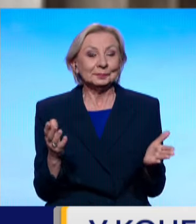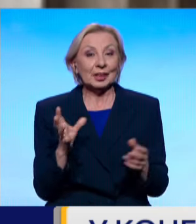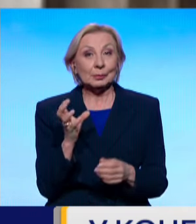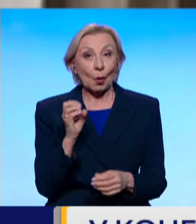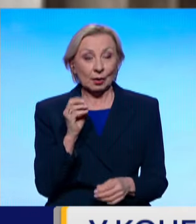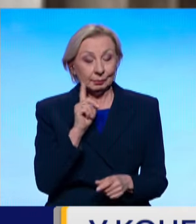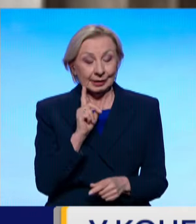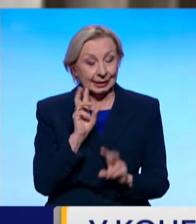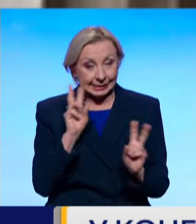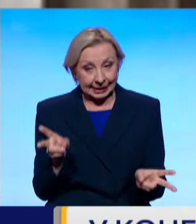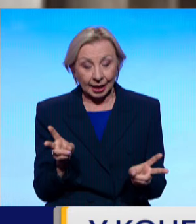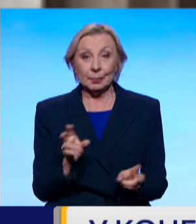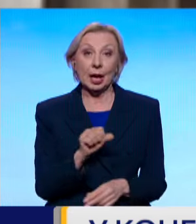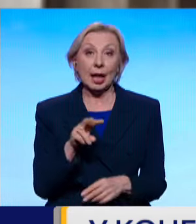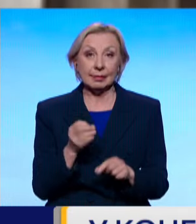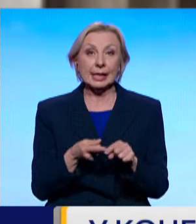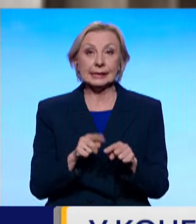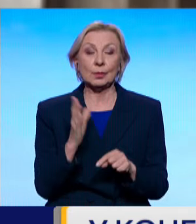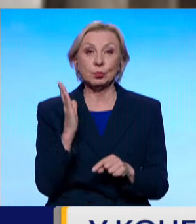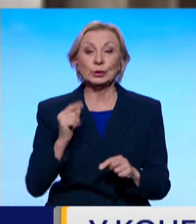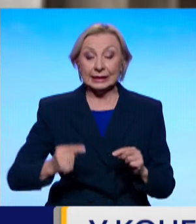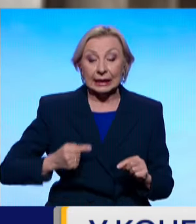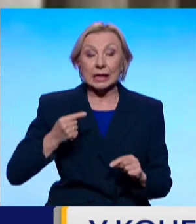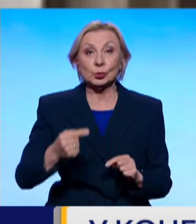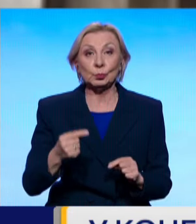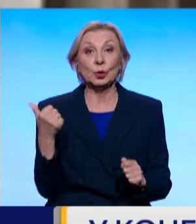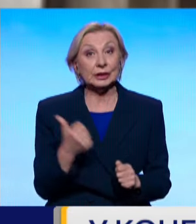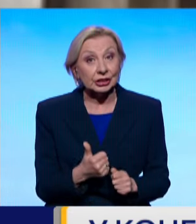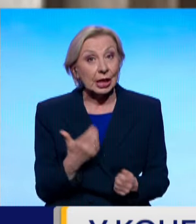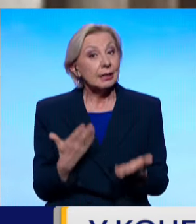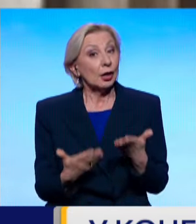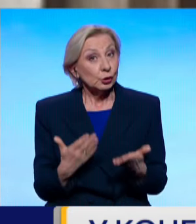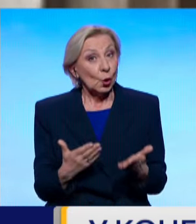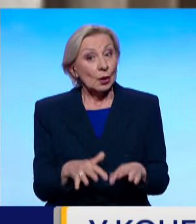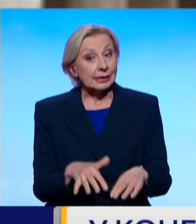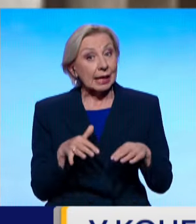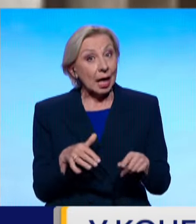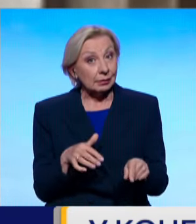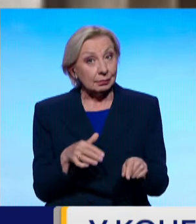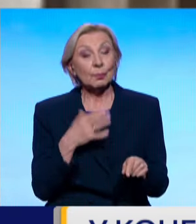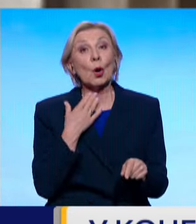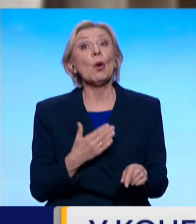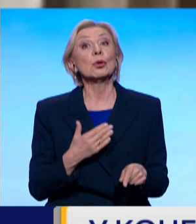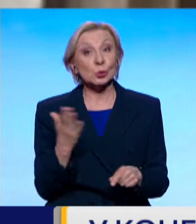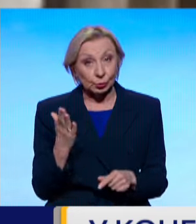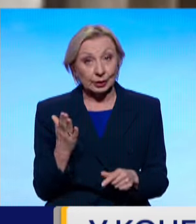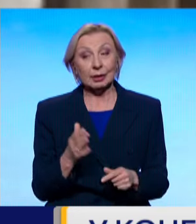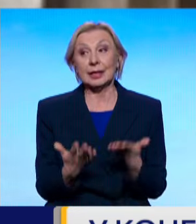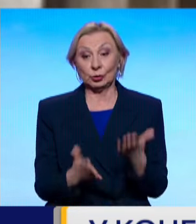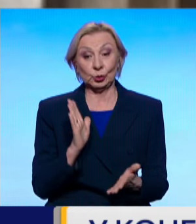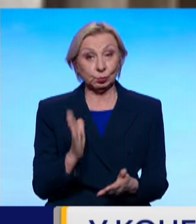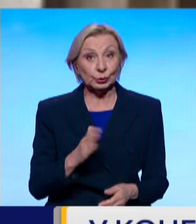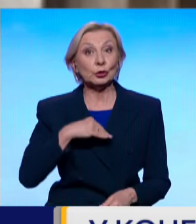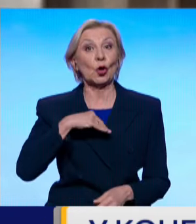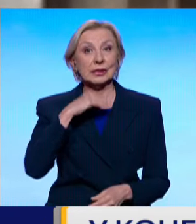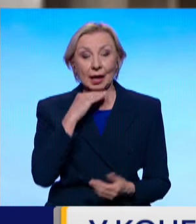точно ще не знаємо, але це, ну, відбудеться наступного тижня. І якщо, значить, Сенат проголосує, також є очікування, що достатня кількість голосів